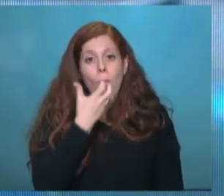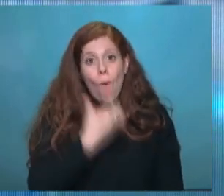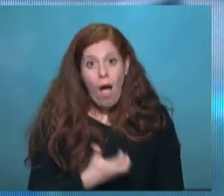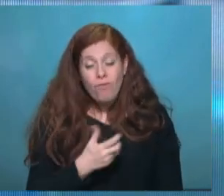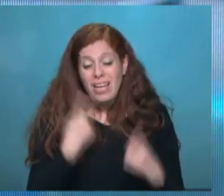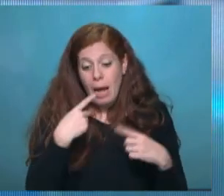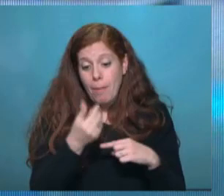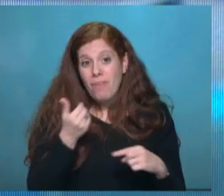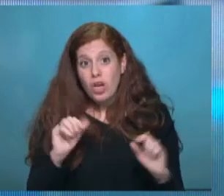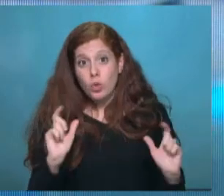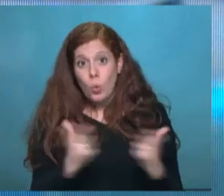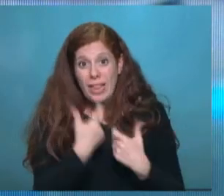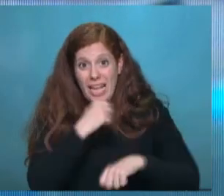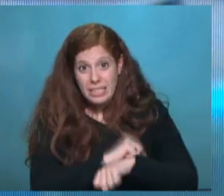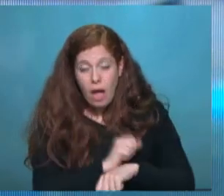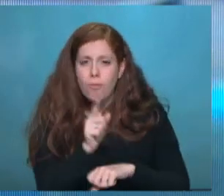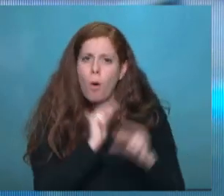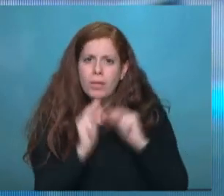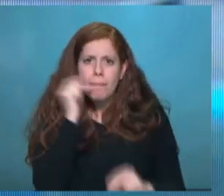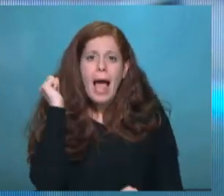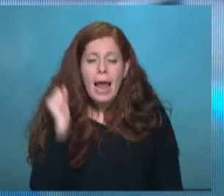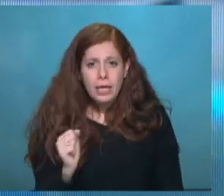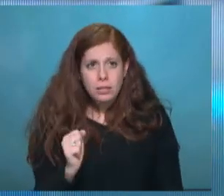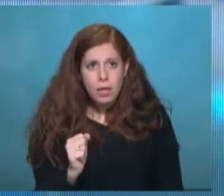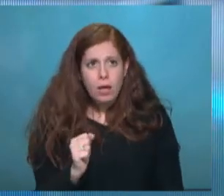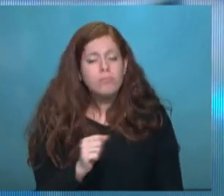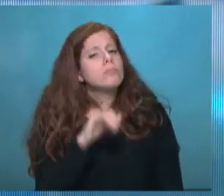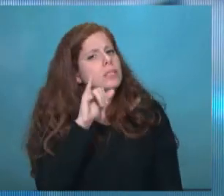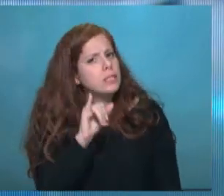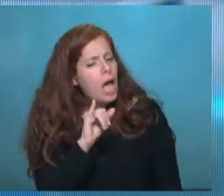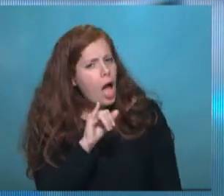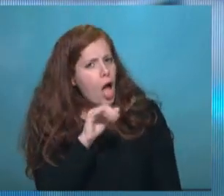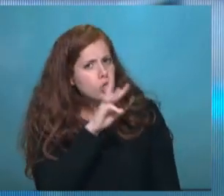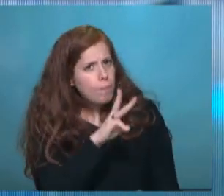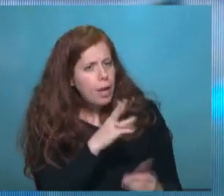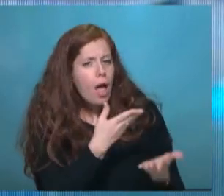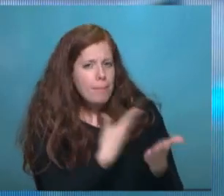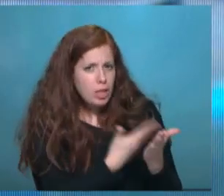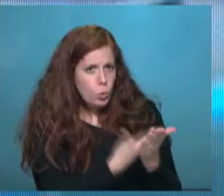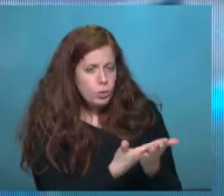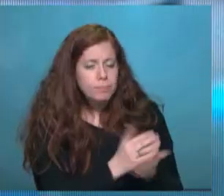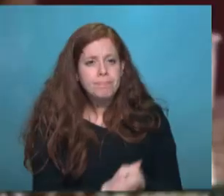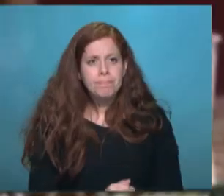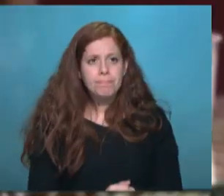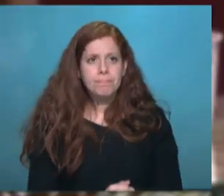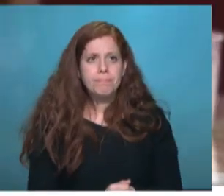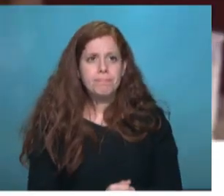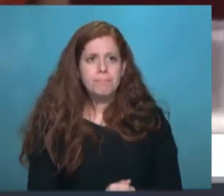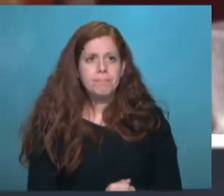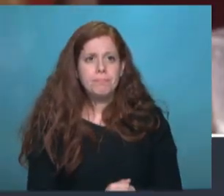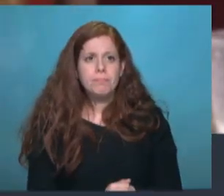לפני שנעצר, ובה הוא מדבר על הרצח. יערה שפירה, כתבתנו בירושלים, עם התיעוד הבלעדי.